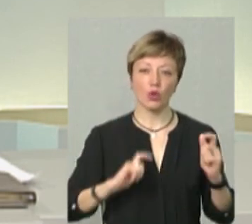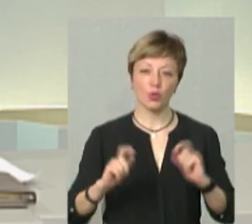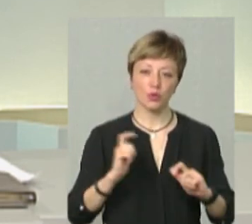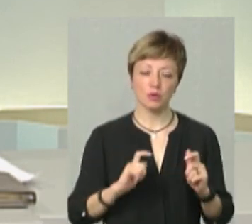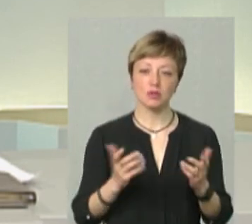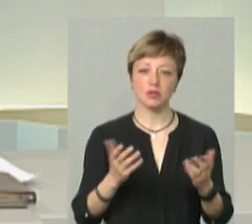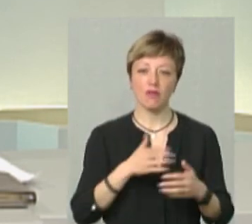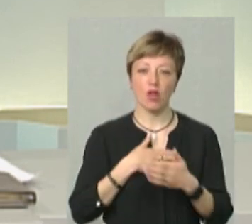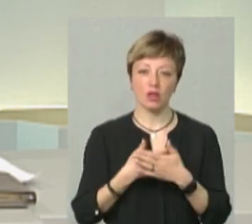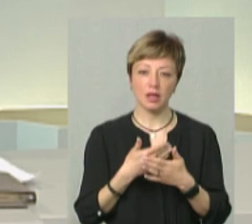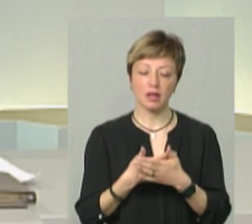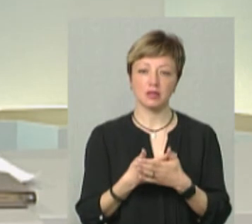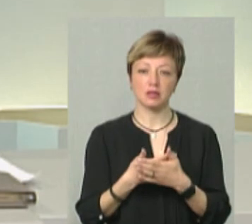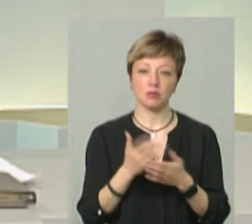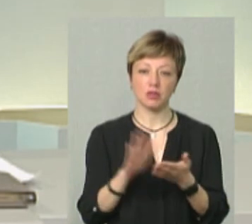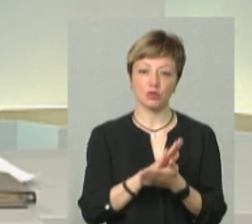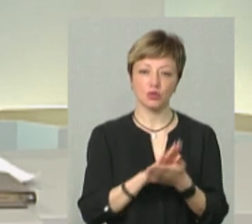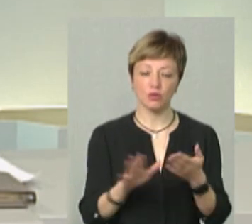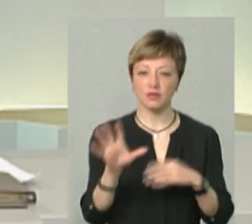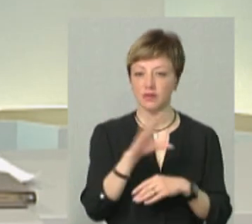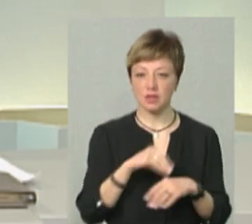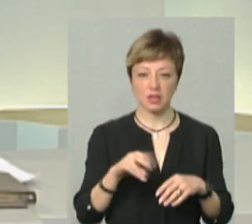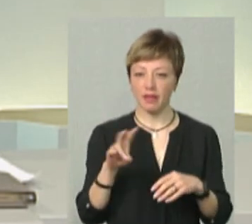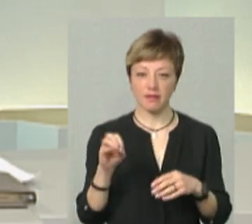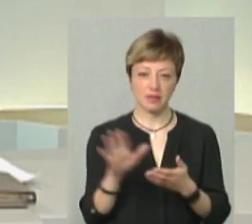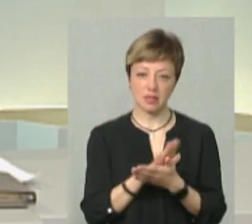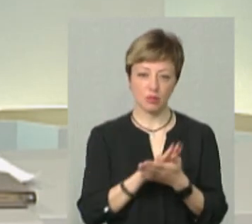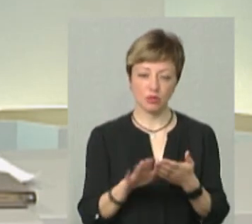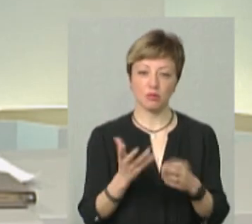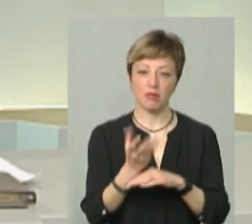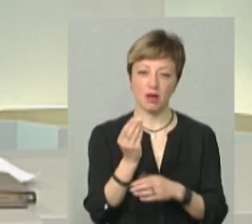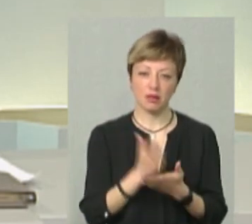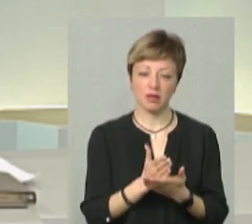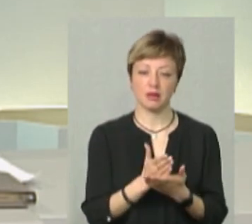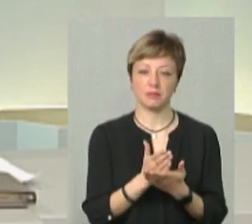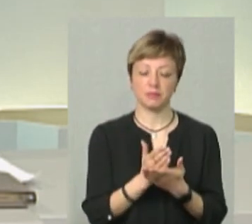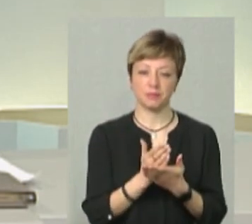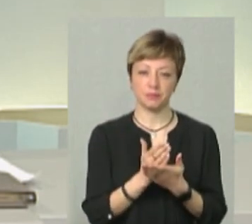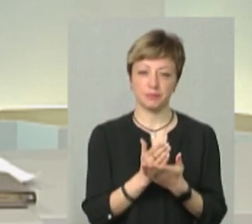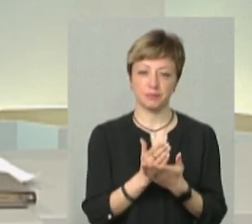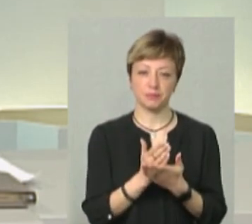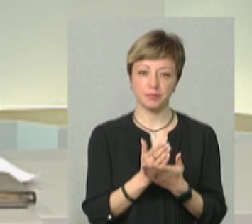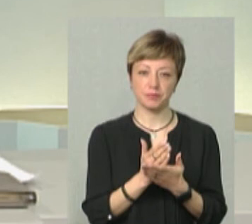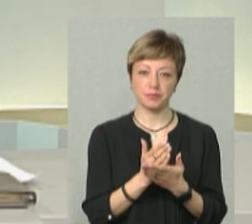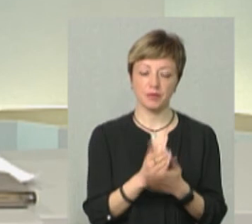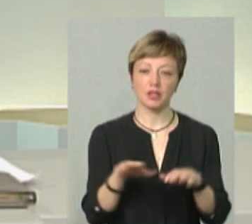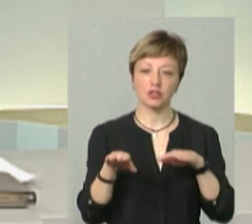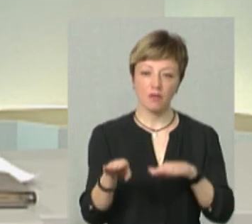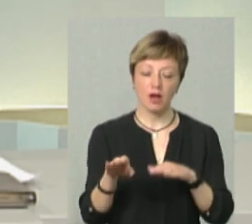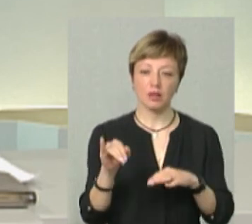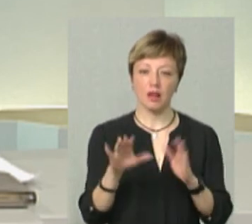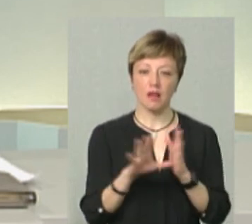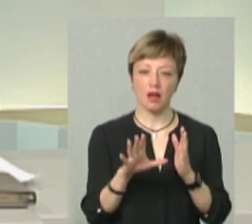якби волонтерські, безкоштовні. Ну, не всі вони безкоштовні, там і платні курси є, і швачки,